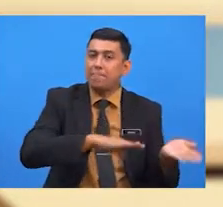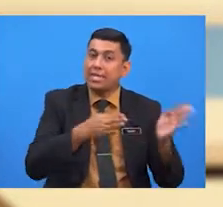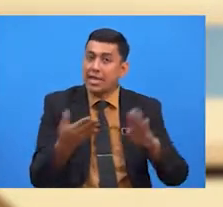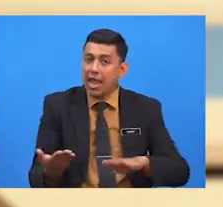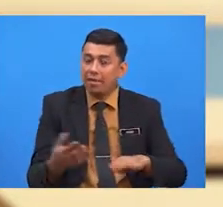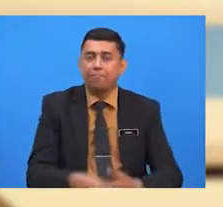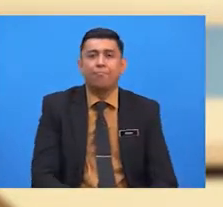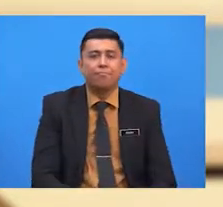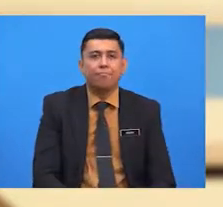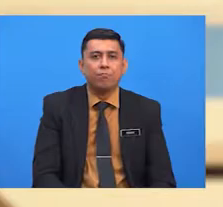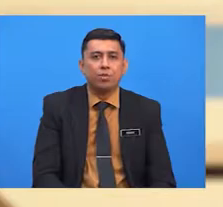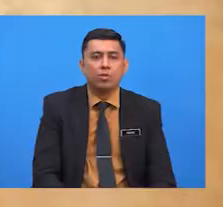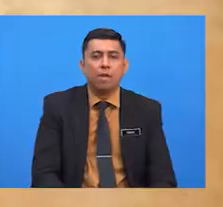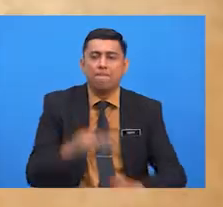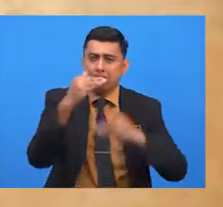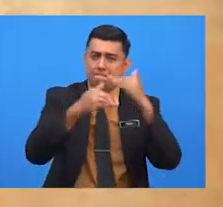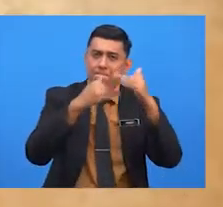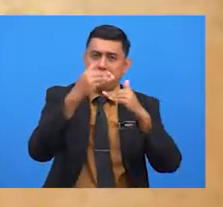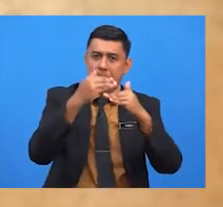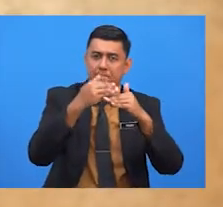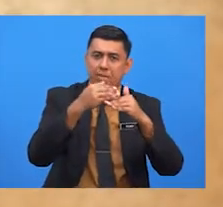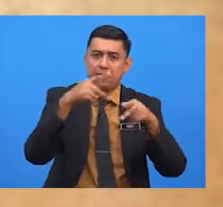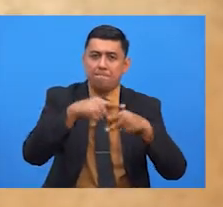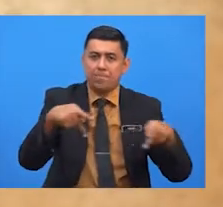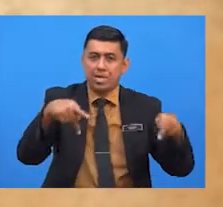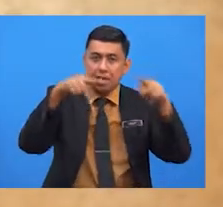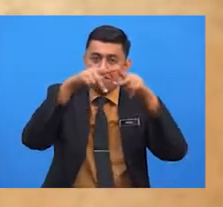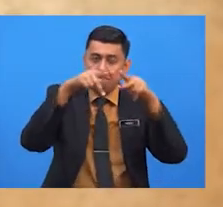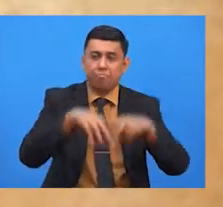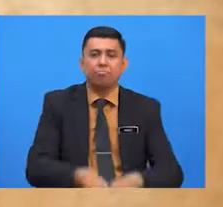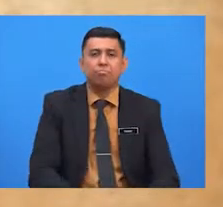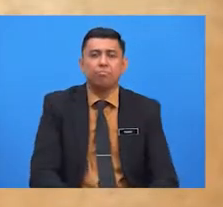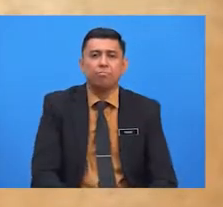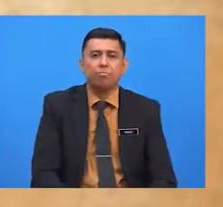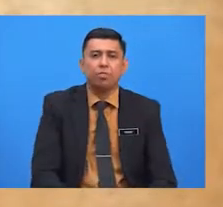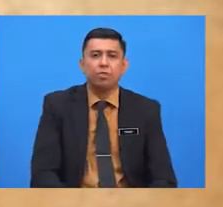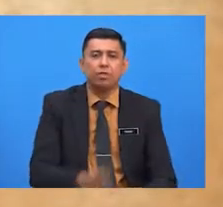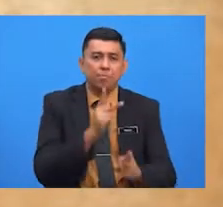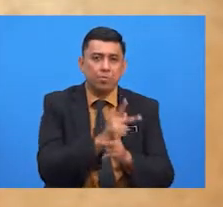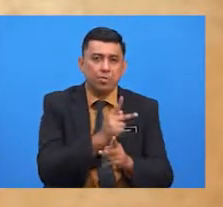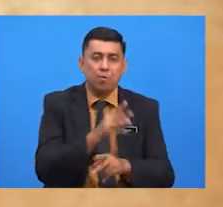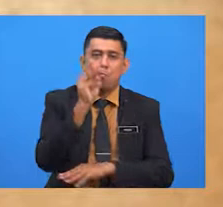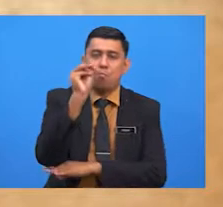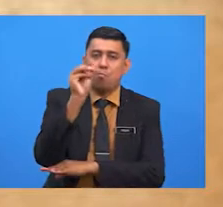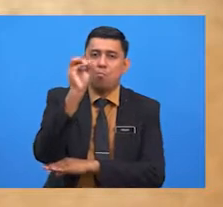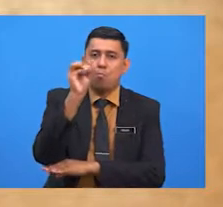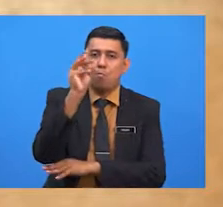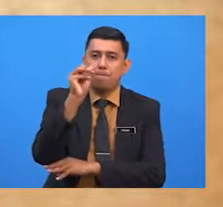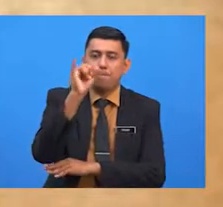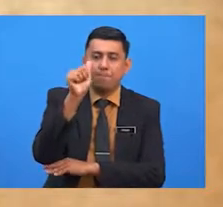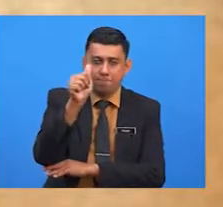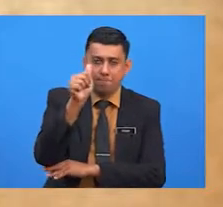Mesir, mereka akan membina piramid untuk menyimpan mumia sebagai